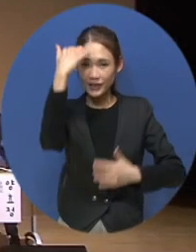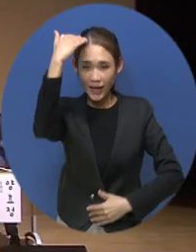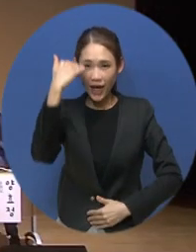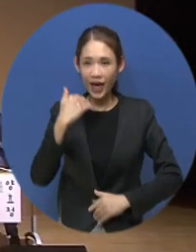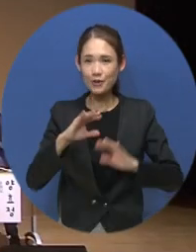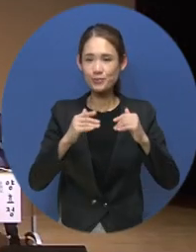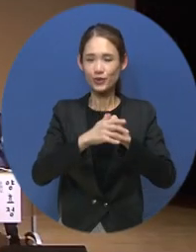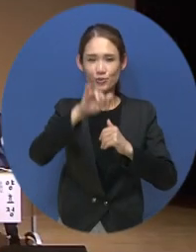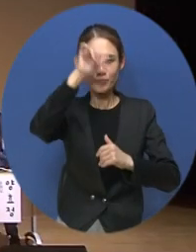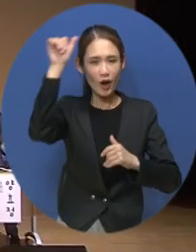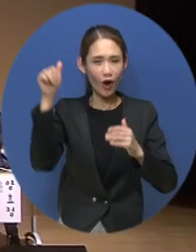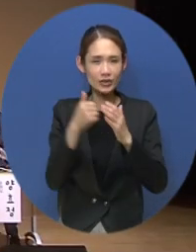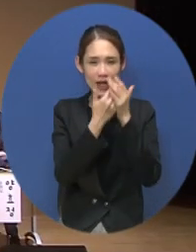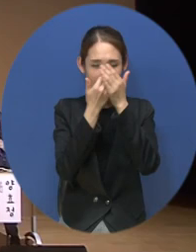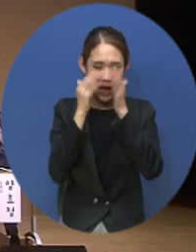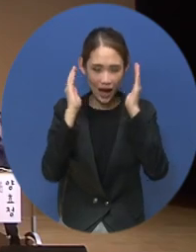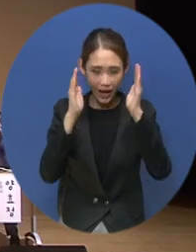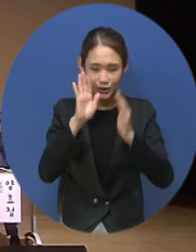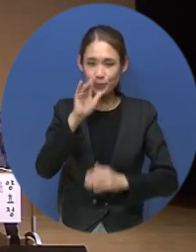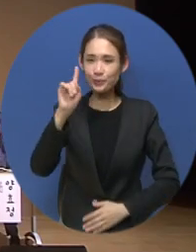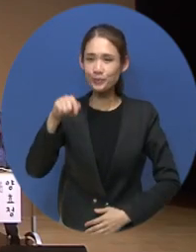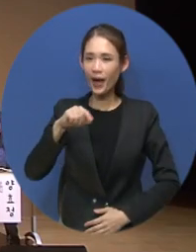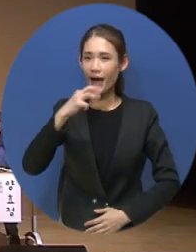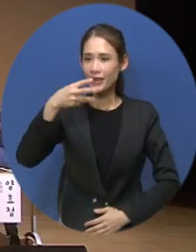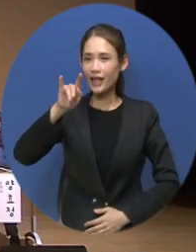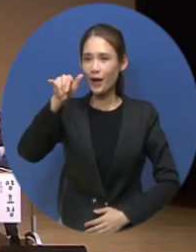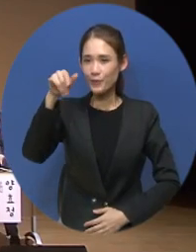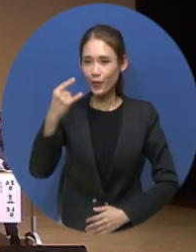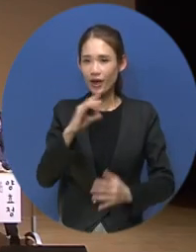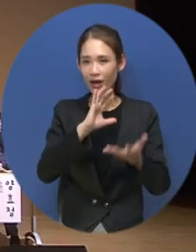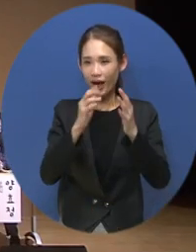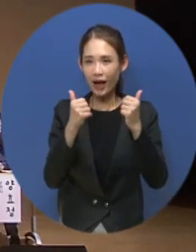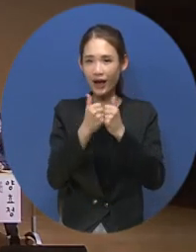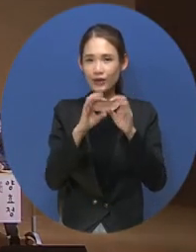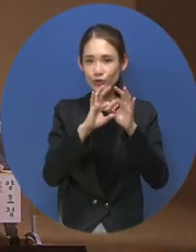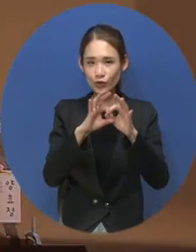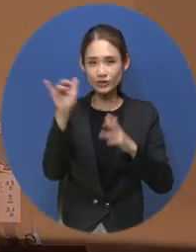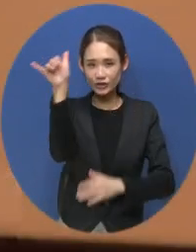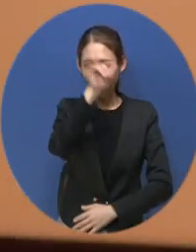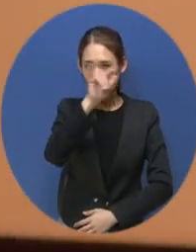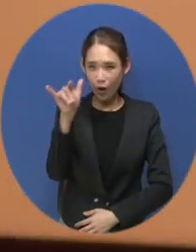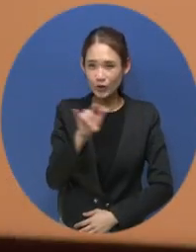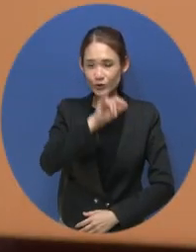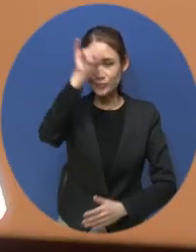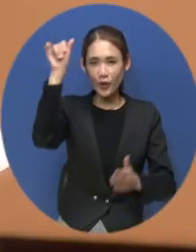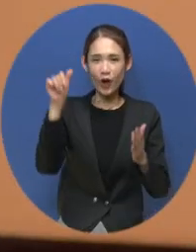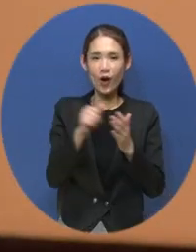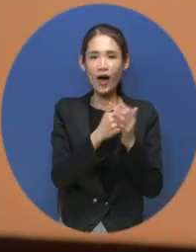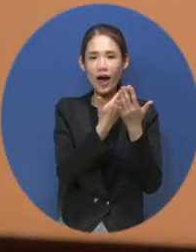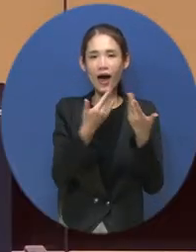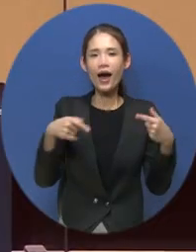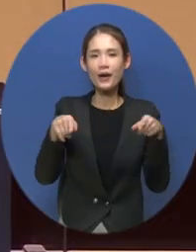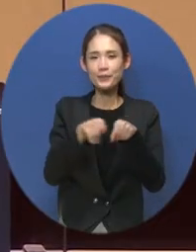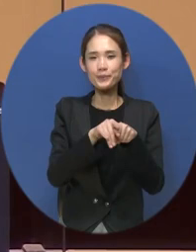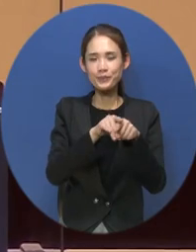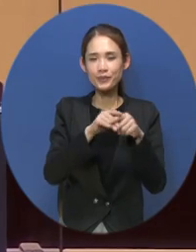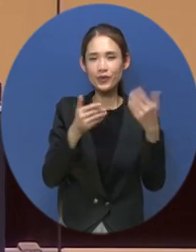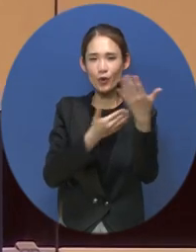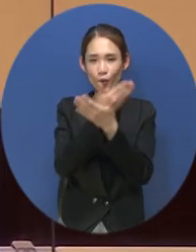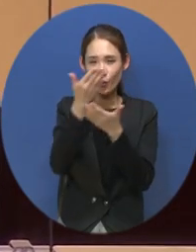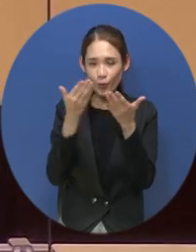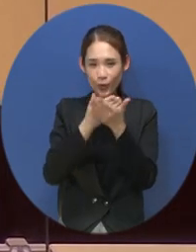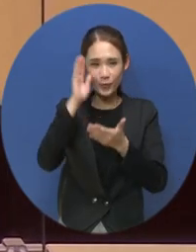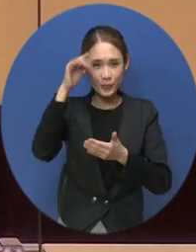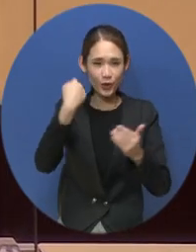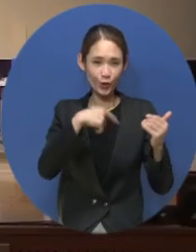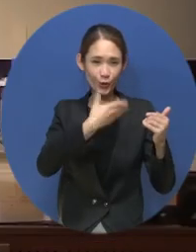대한민국 평생학습 박람회를 통해 전국 평생학습 도시 등과 함께 공유하고 미래 교육